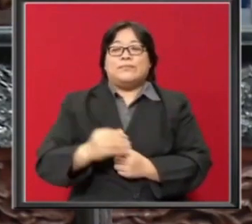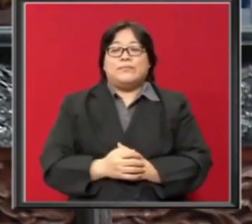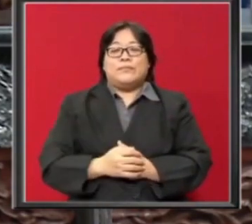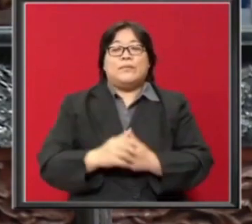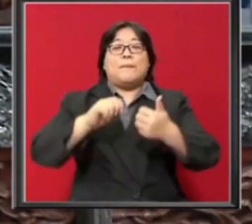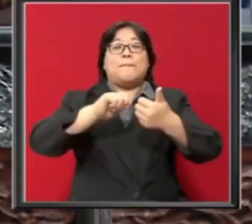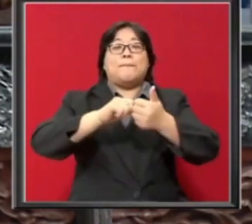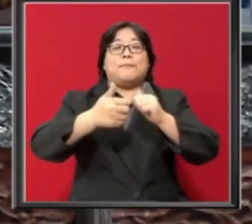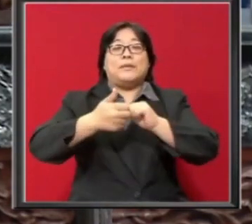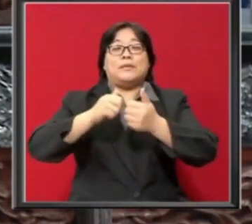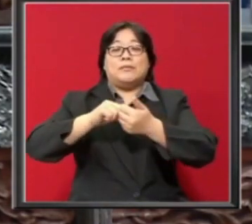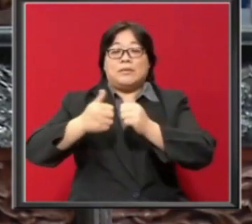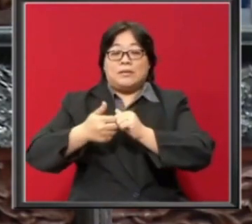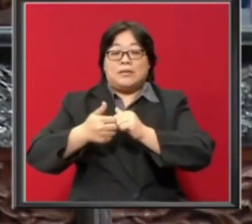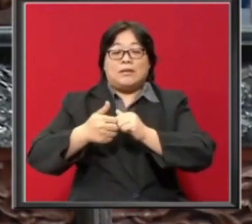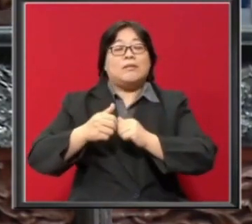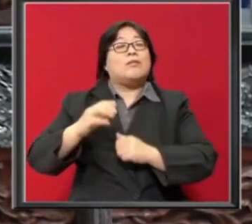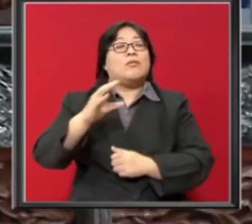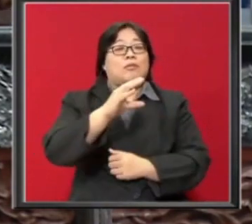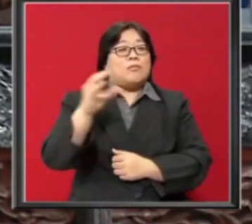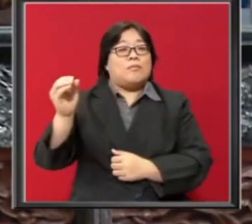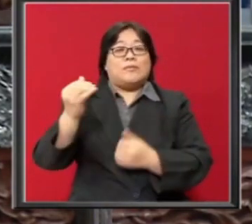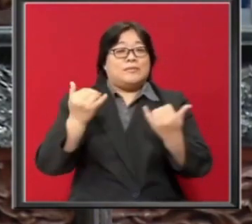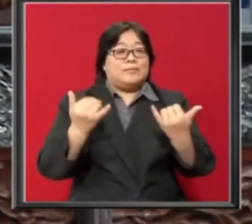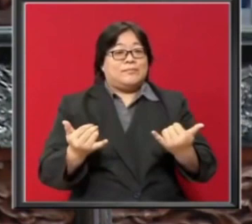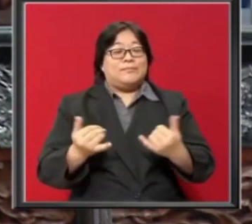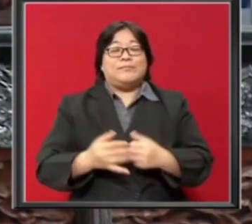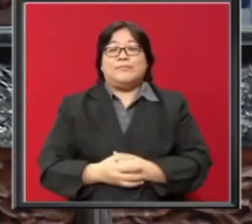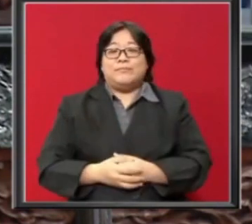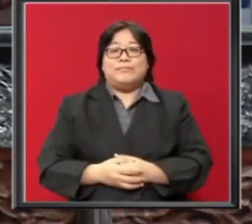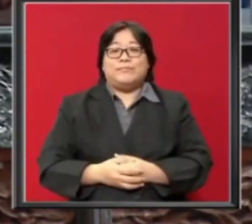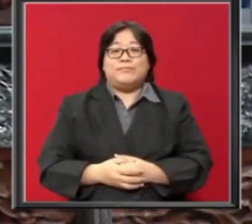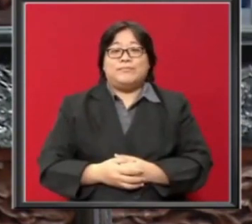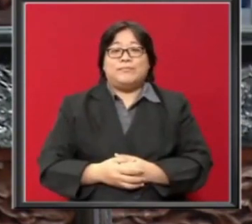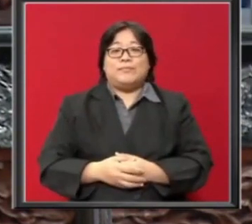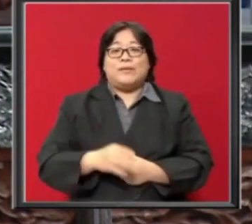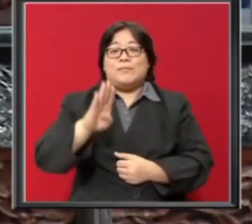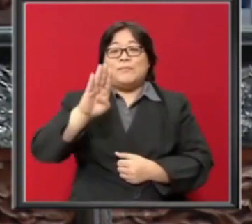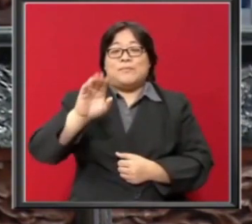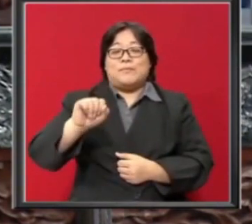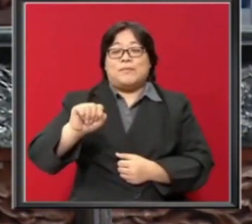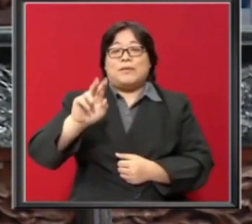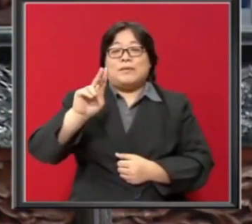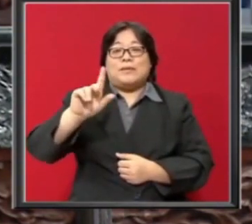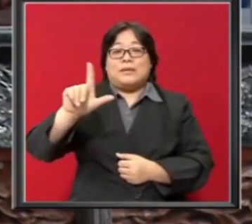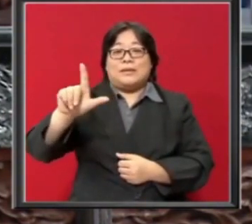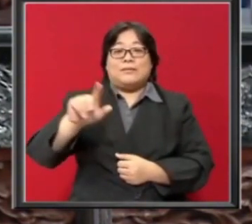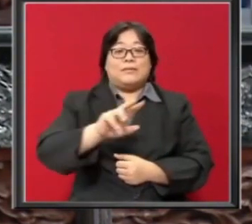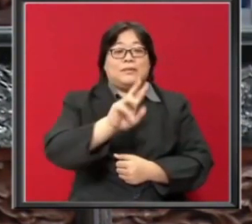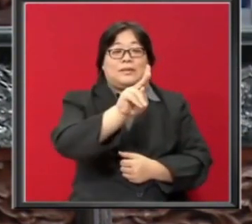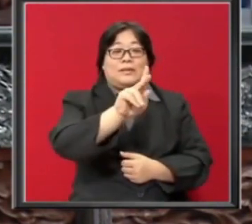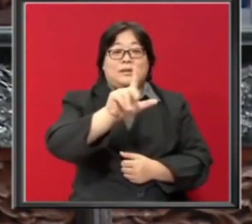permasalahan dihadapi oleh syari'at thariqat Ustaz hamkke